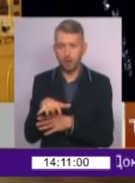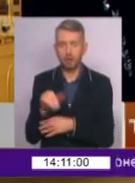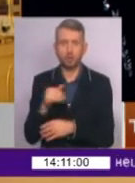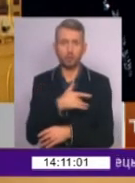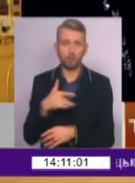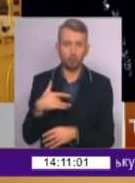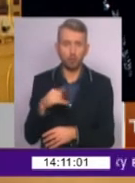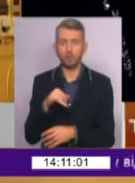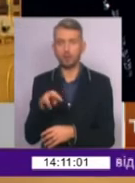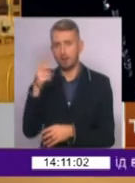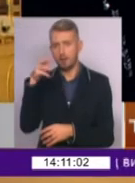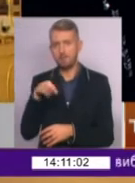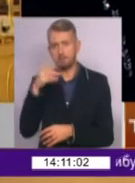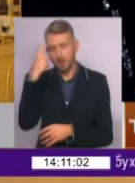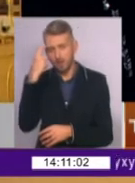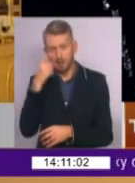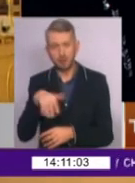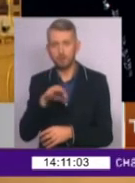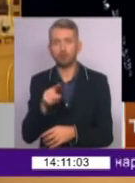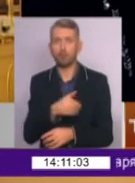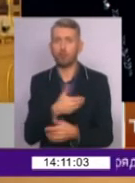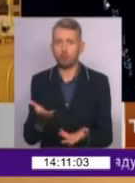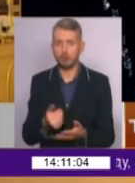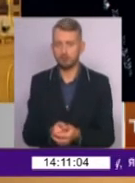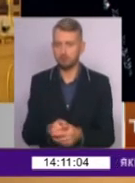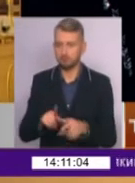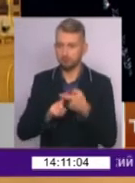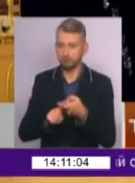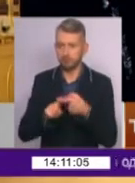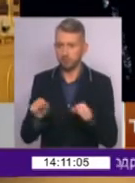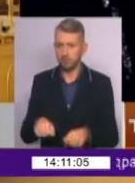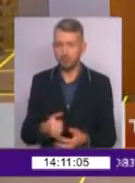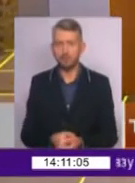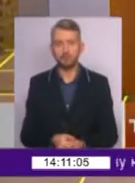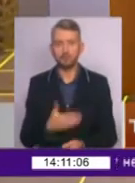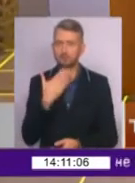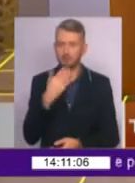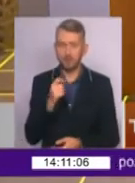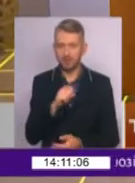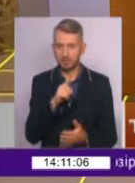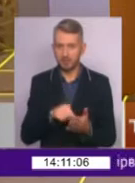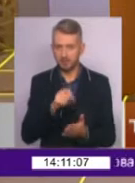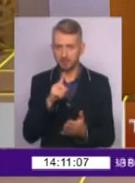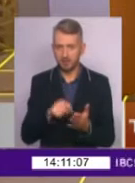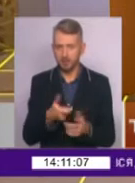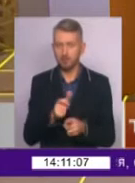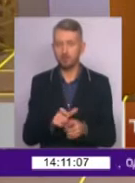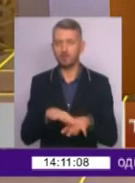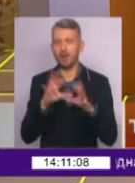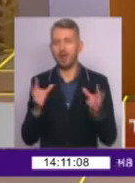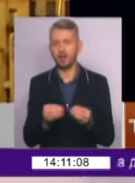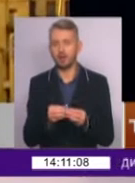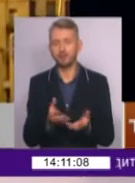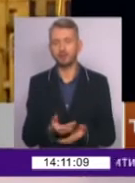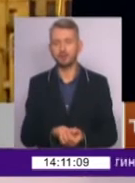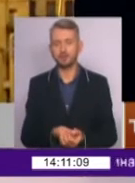туберкулез, и менингит, и все что угодно воздушно-капельное. Дуже дякую за запитання. Ну, питання таке більш загальне,